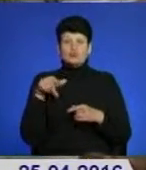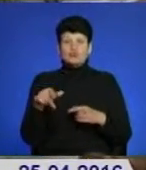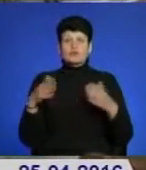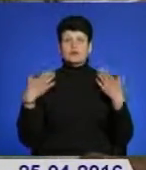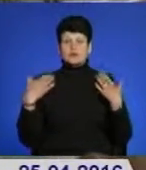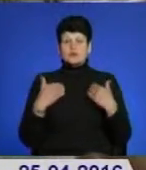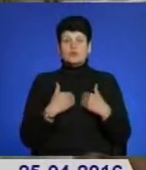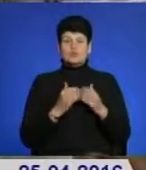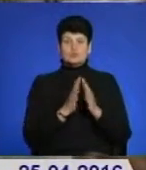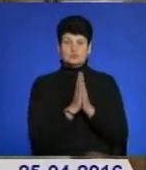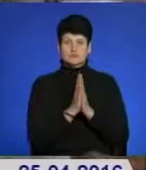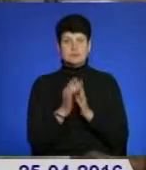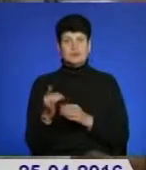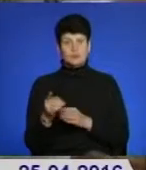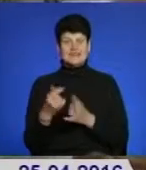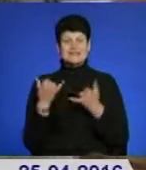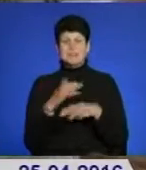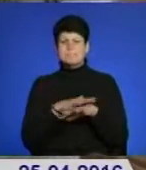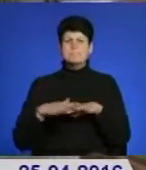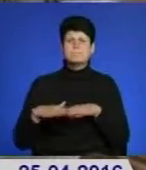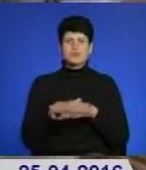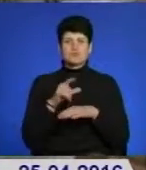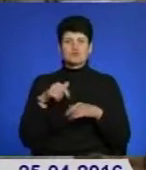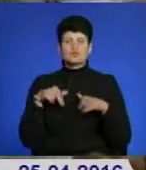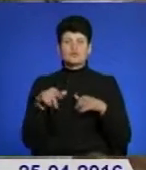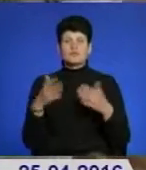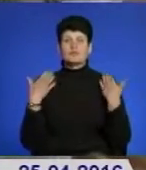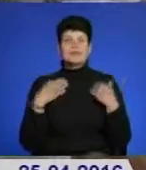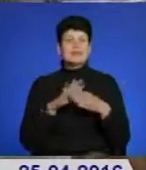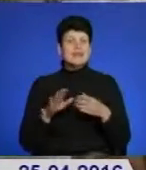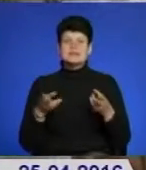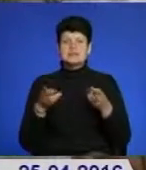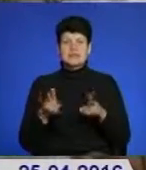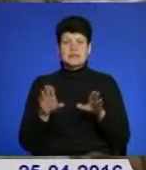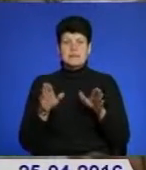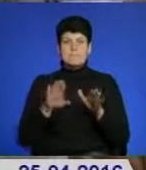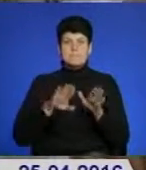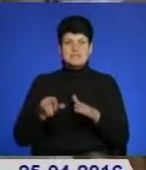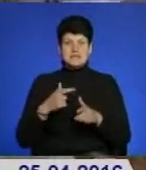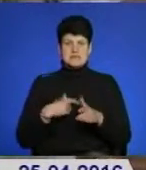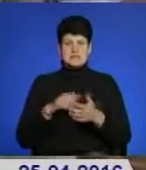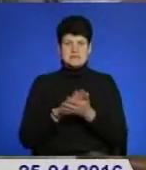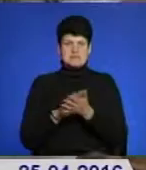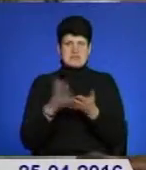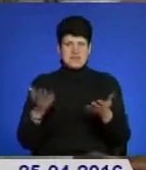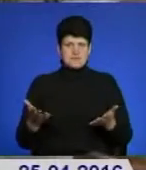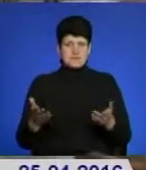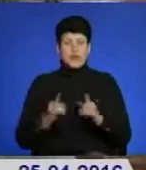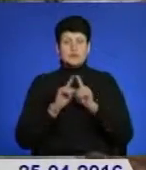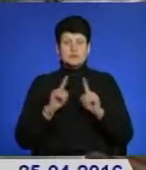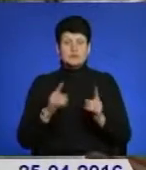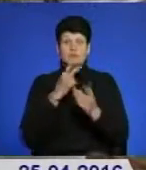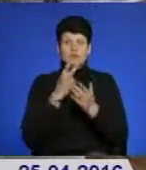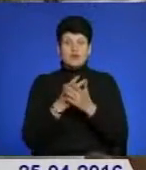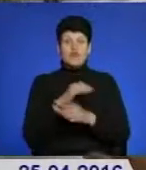ми хочемо застерегти тернополян. Зараз масово йдуть люди відпочивати, не залишайте після себе сміття. Ви знаєте, особливо показником є це